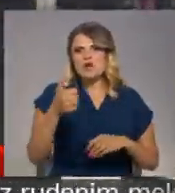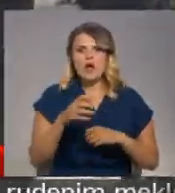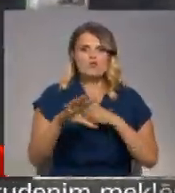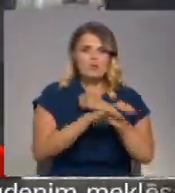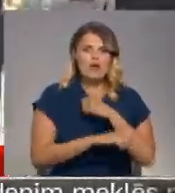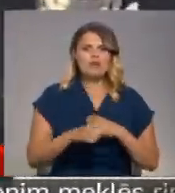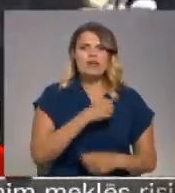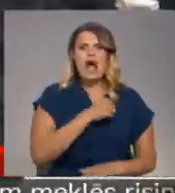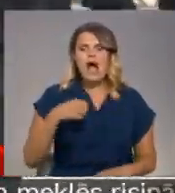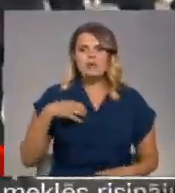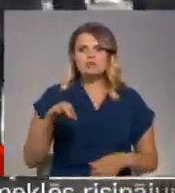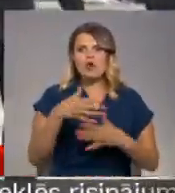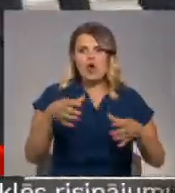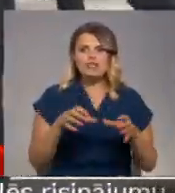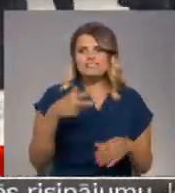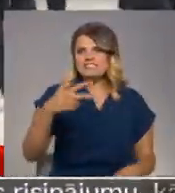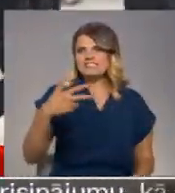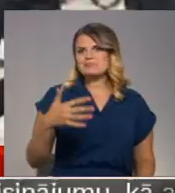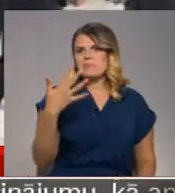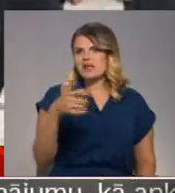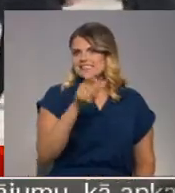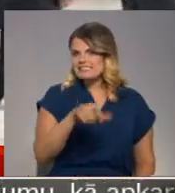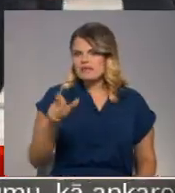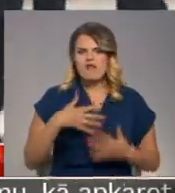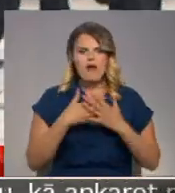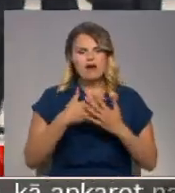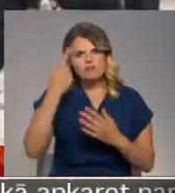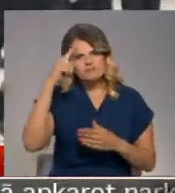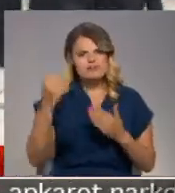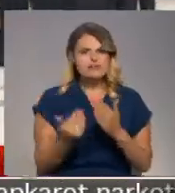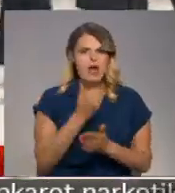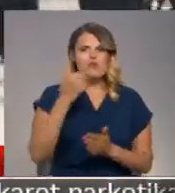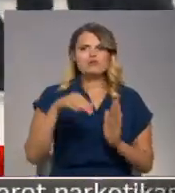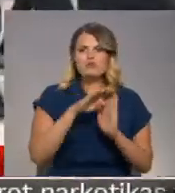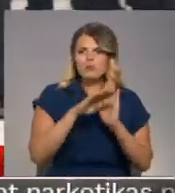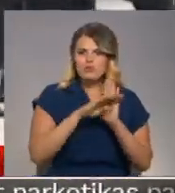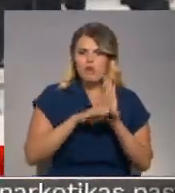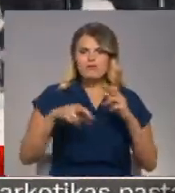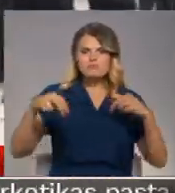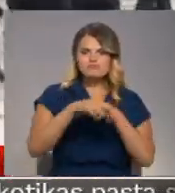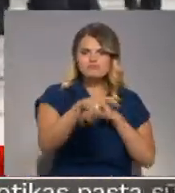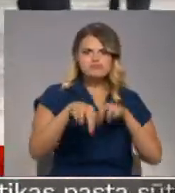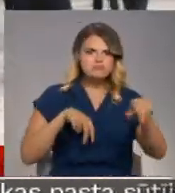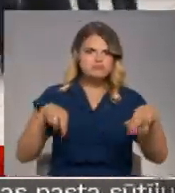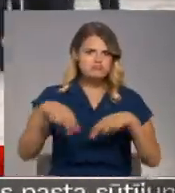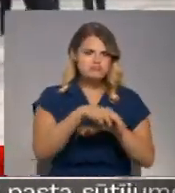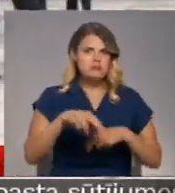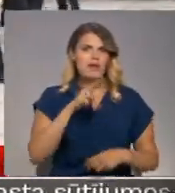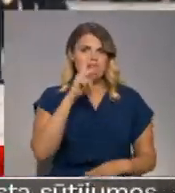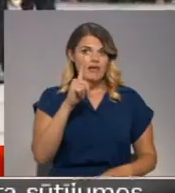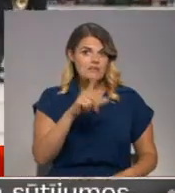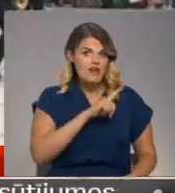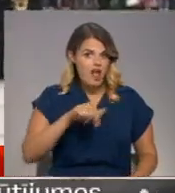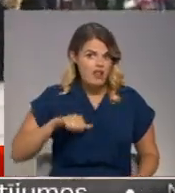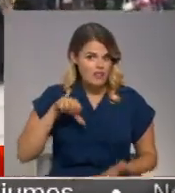spēku orķestrs 35 cilvēku sastāvā aktīvi iestudēja jaunas defilē programmas, ar kurām uzstājās ne tikai Latvijā, bet arī